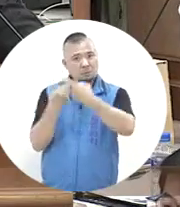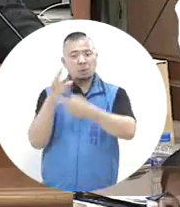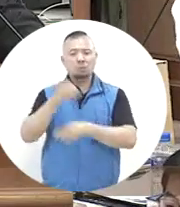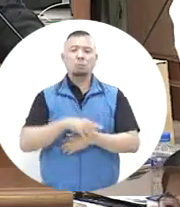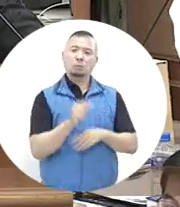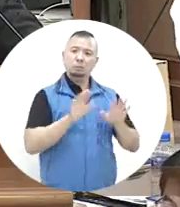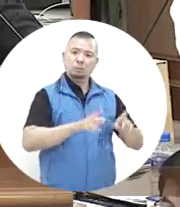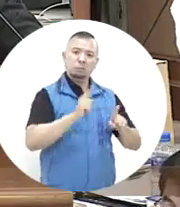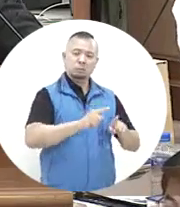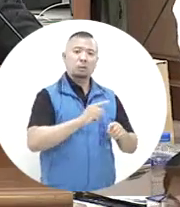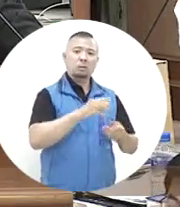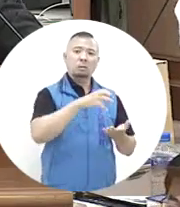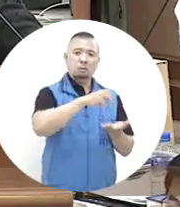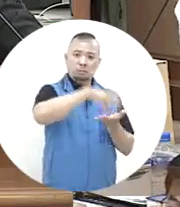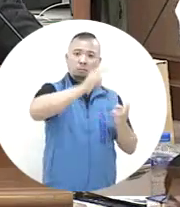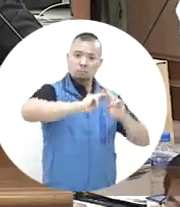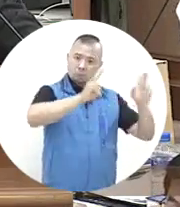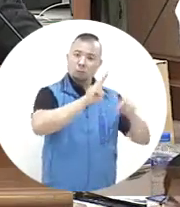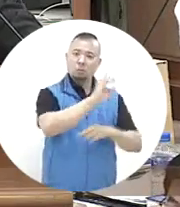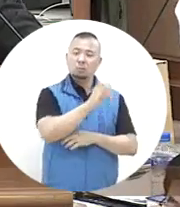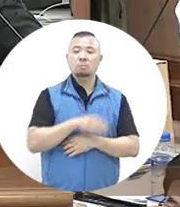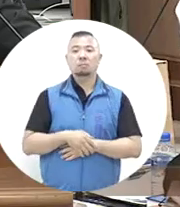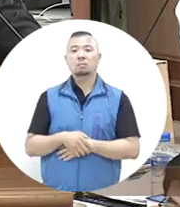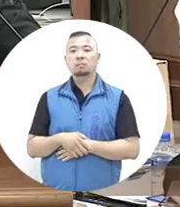电啊。 2050、